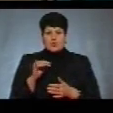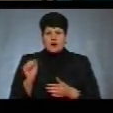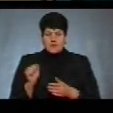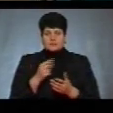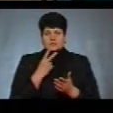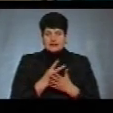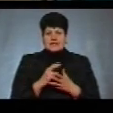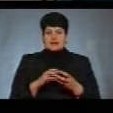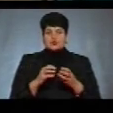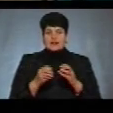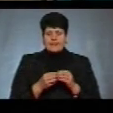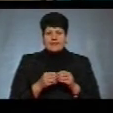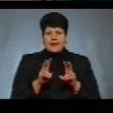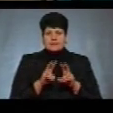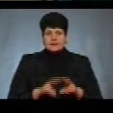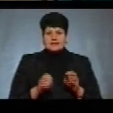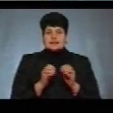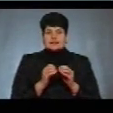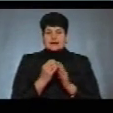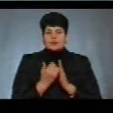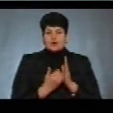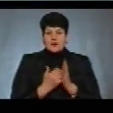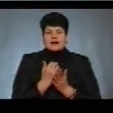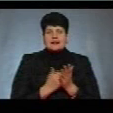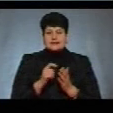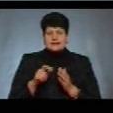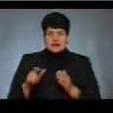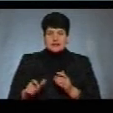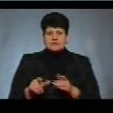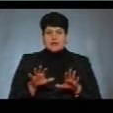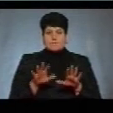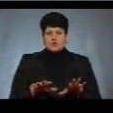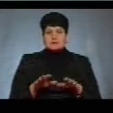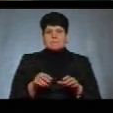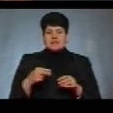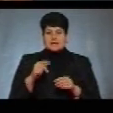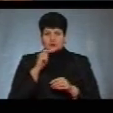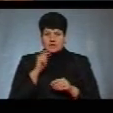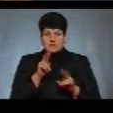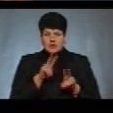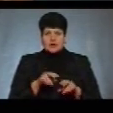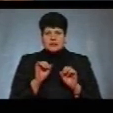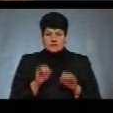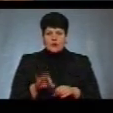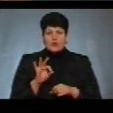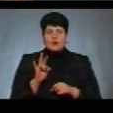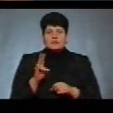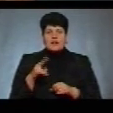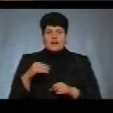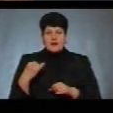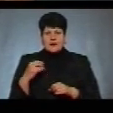презентували результати аналізу 10 програм кандидатів на пост президента України. Переглянути їх можна на